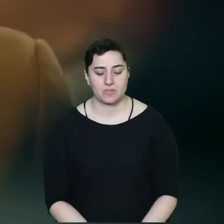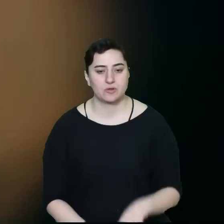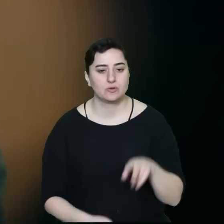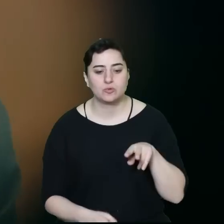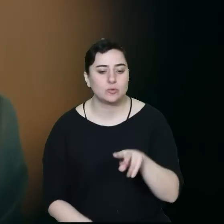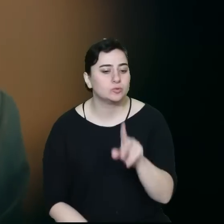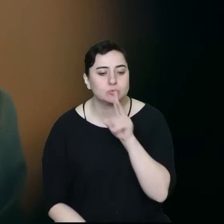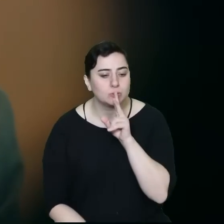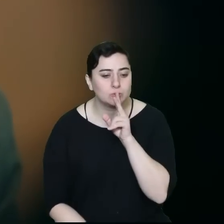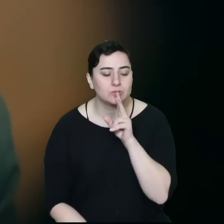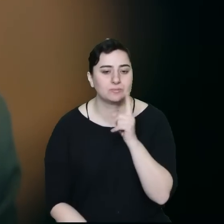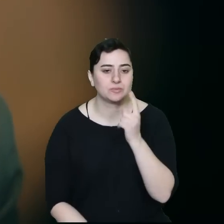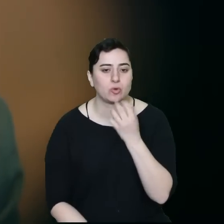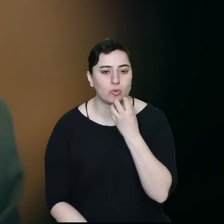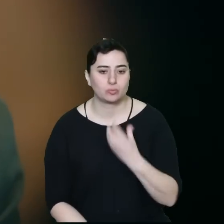Yolun sonunda da sonsuzluk var.